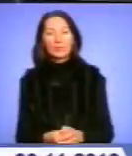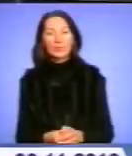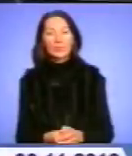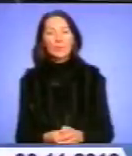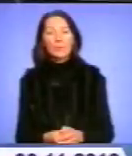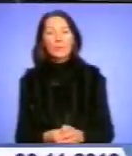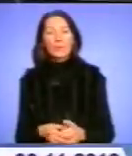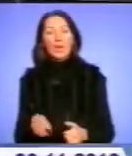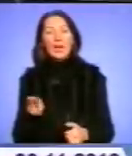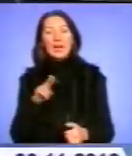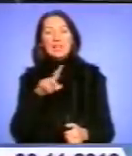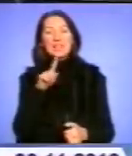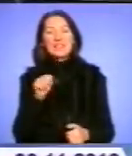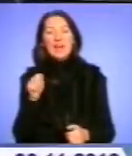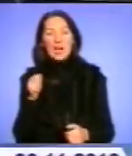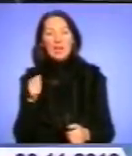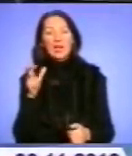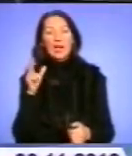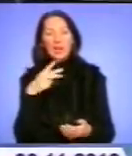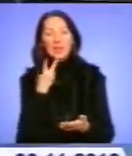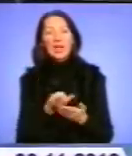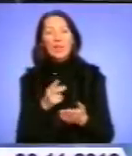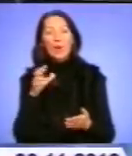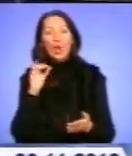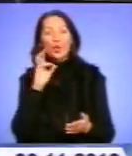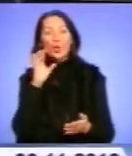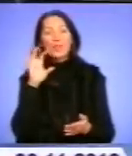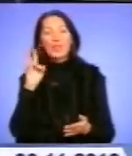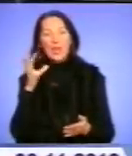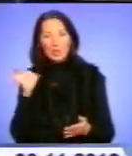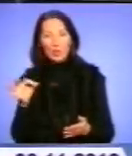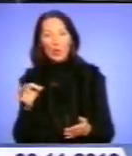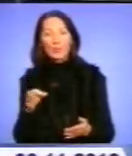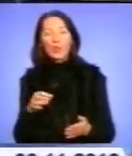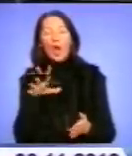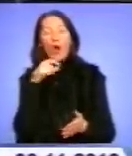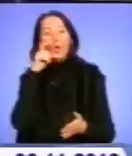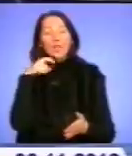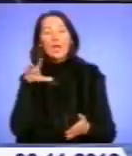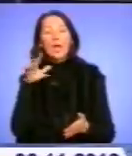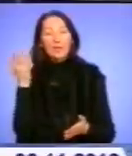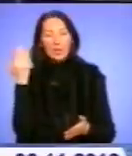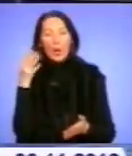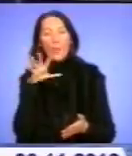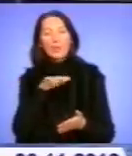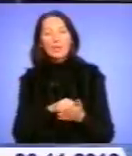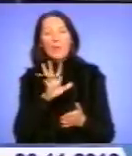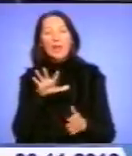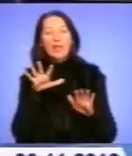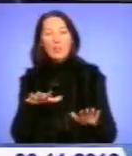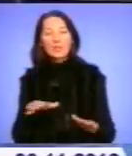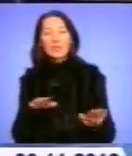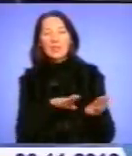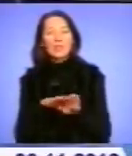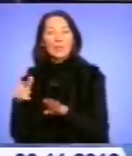За даними ЮНЕСКО, у 2007 році Україна посідала п'яте місце за рівнем грамотності. Водночас цей показник може найближчим